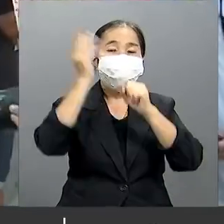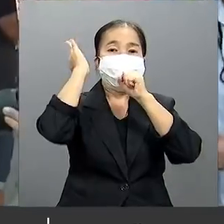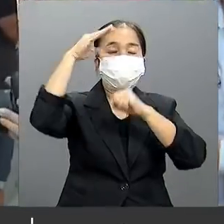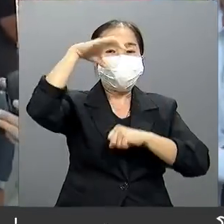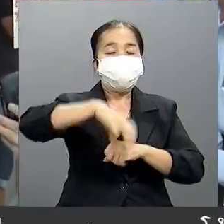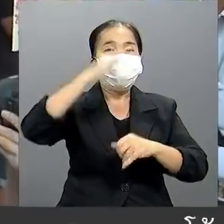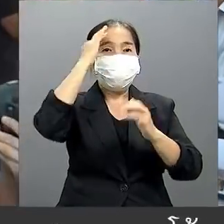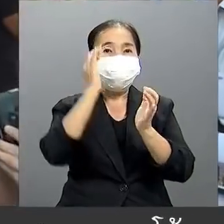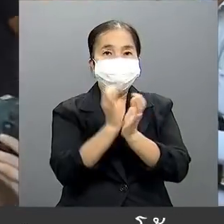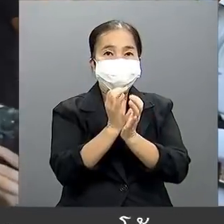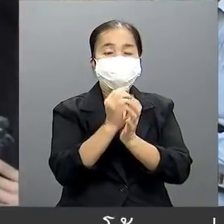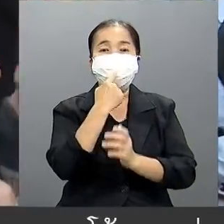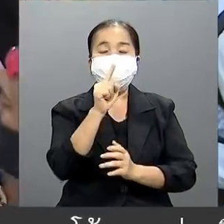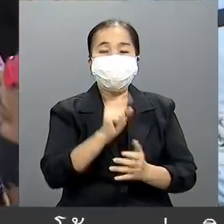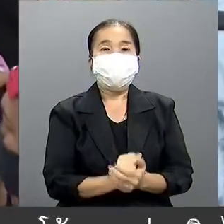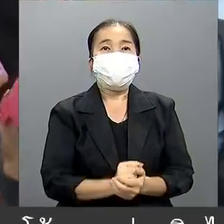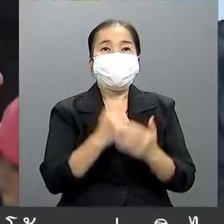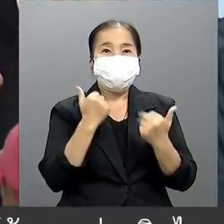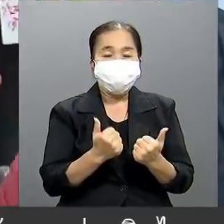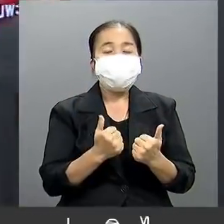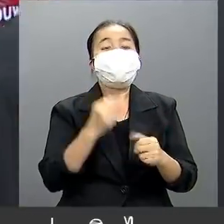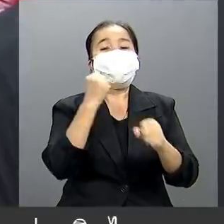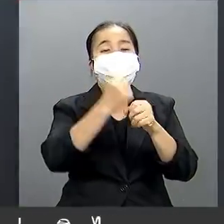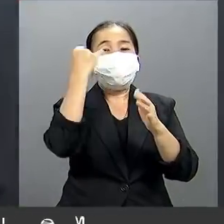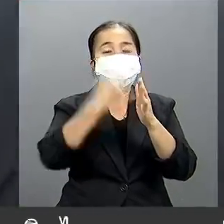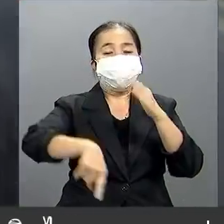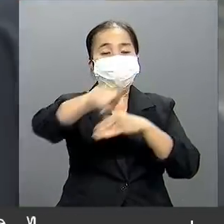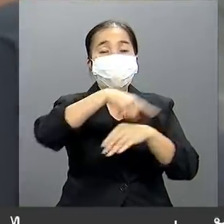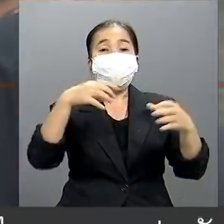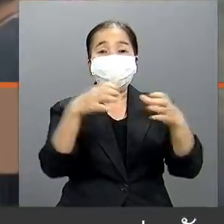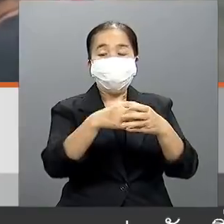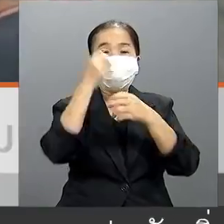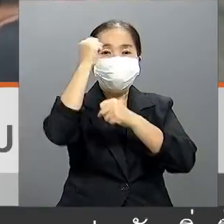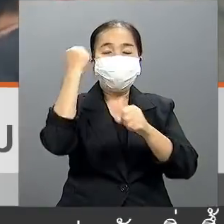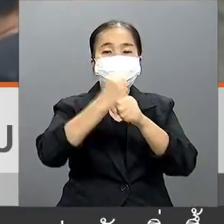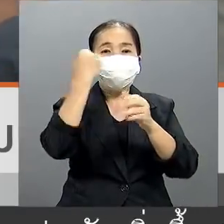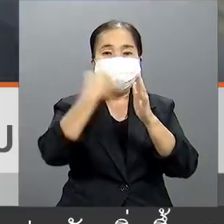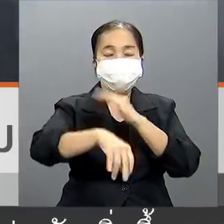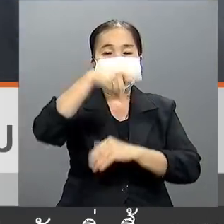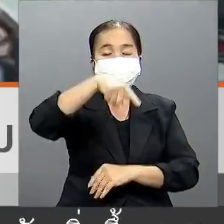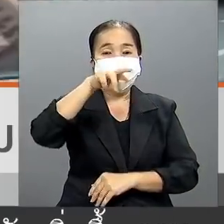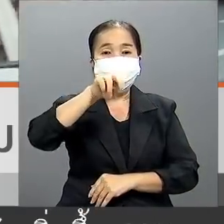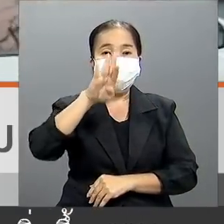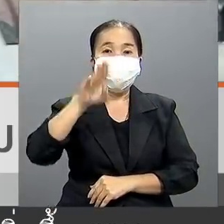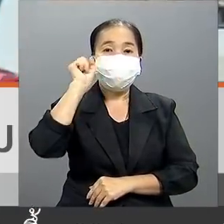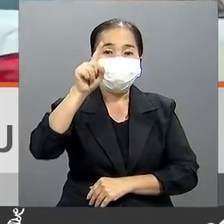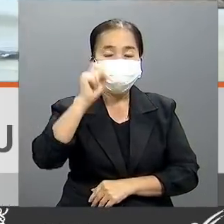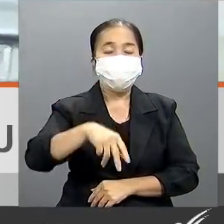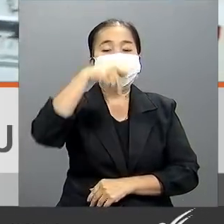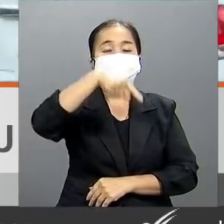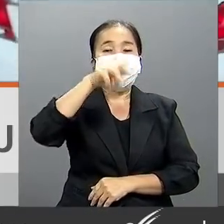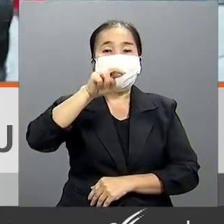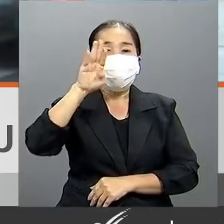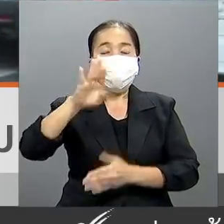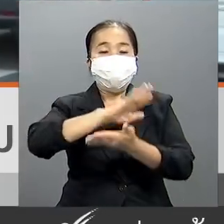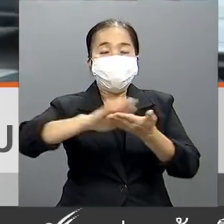าวว่าเบื้องต้นพบเป็นการกระทำผิดตามพ.ร.ก.ฉุกเฉินพ.ร.บ.โรคติดต่อและพ.ร.บ.รักษาความสะอาดและความเป็นระเบียบเรียบ